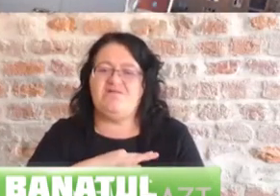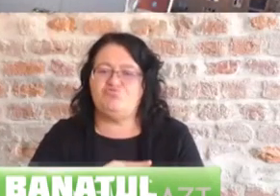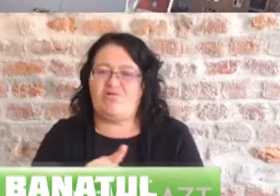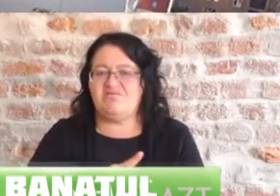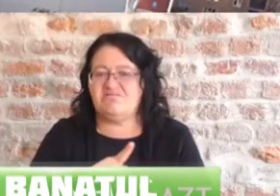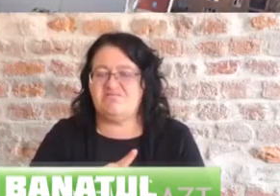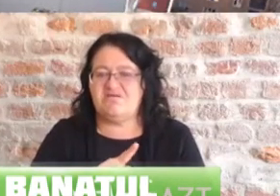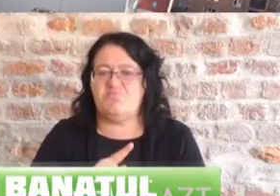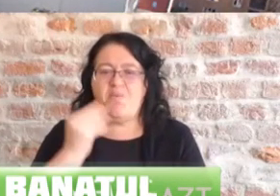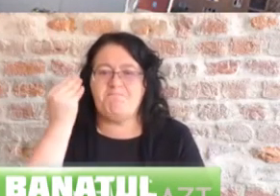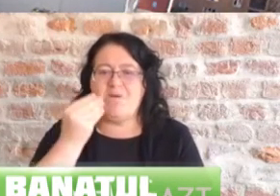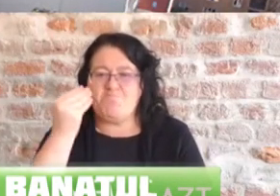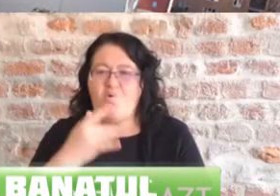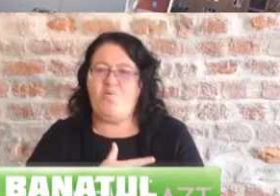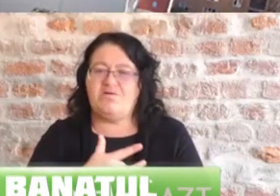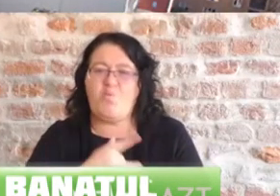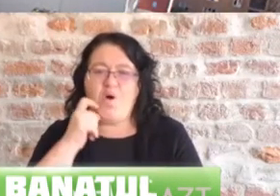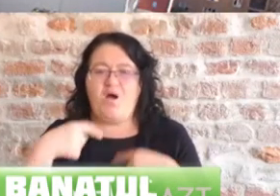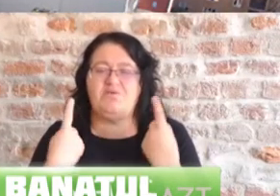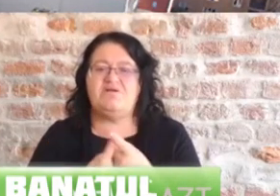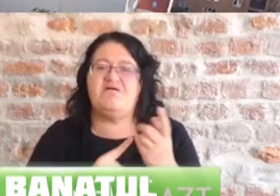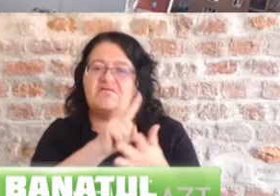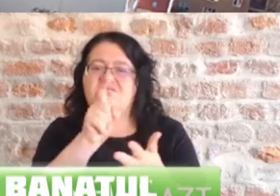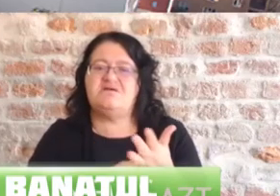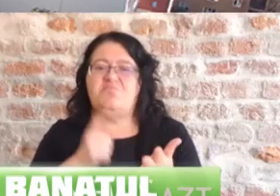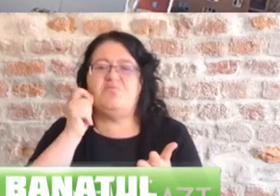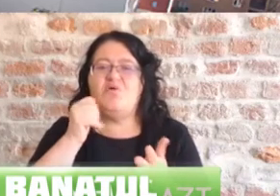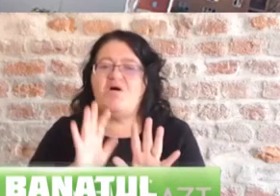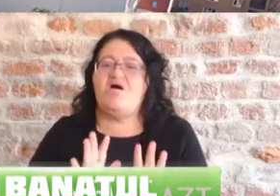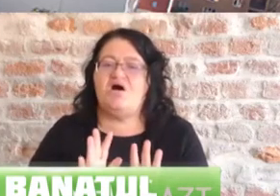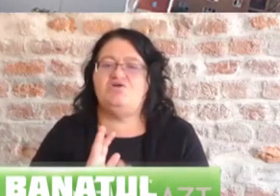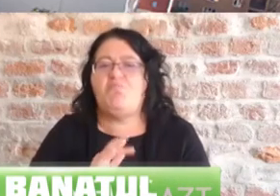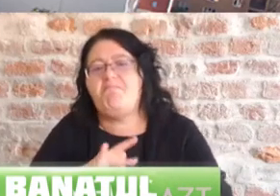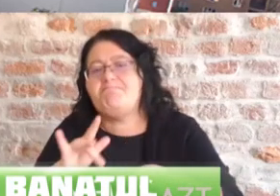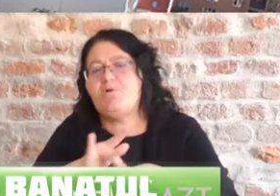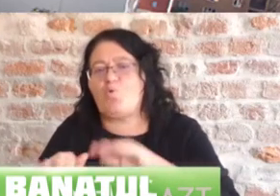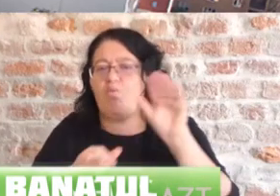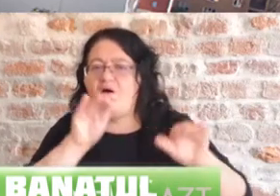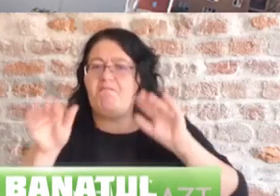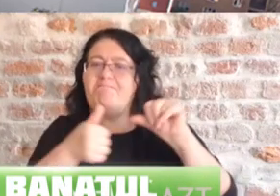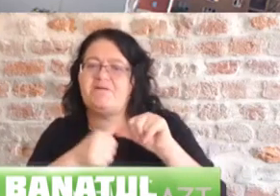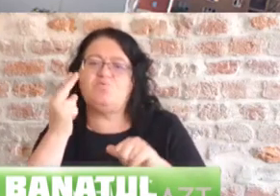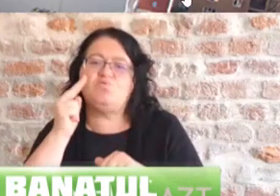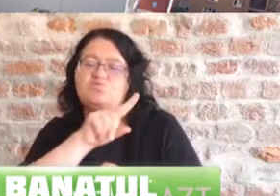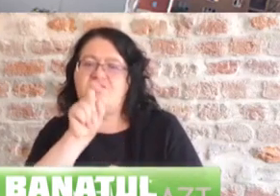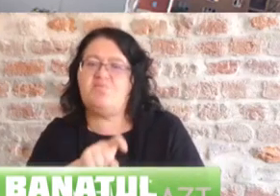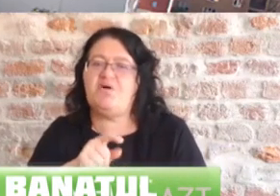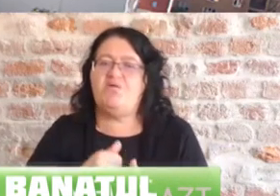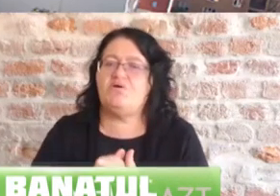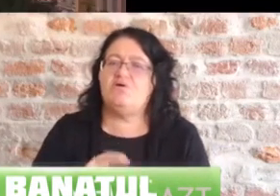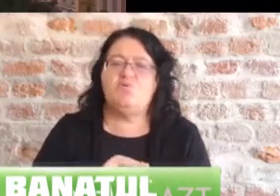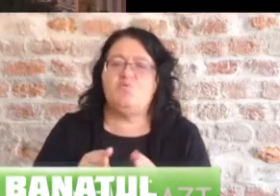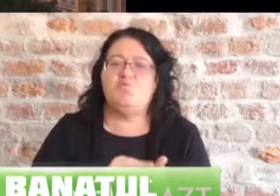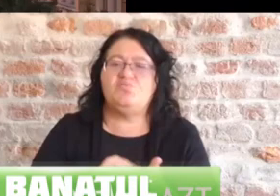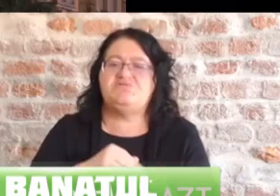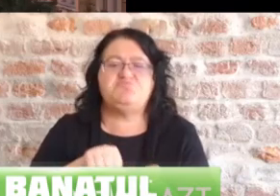timp, la memoria afectivă a oamenilor, pentru că dacă întrebam oameni, așa, făceam și noi sondaj printre prieteni și cunoscuți și întrebam, păi